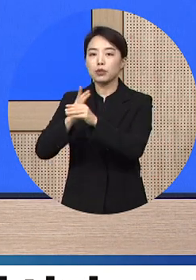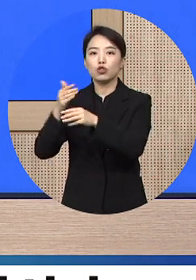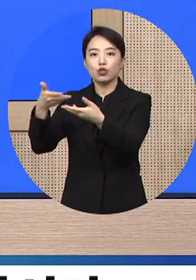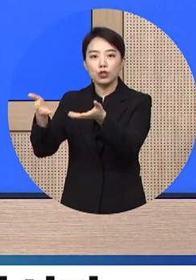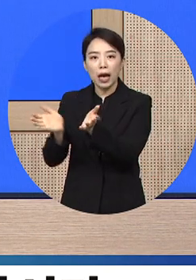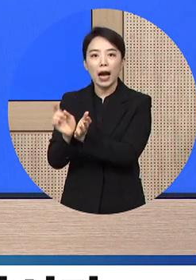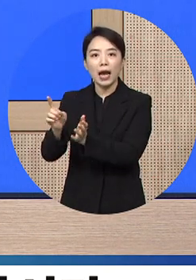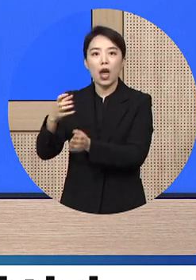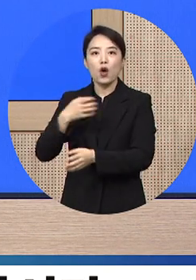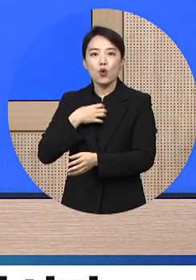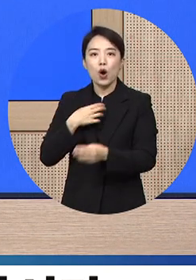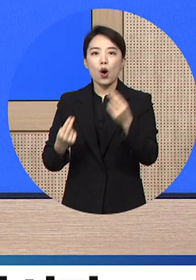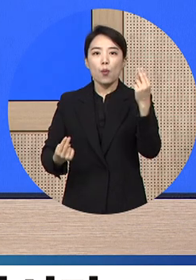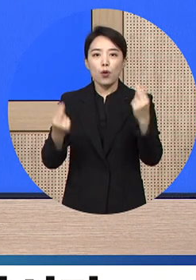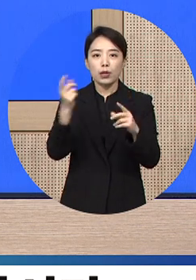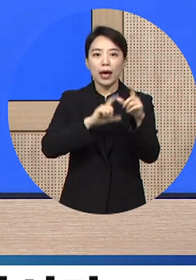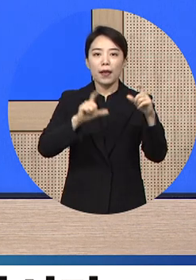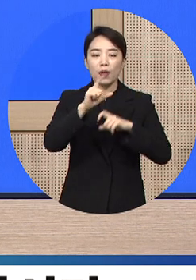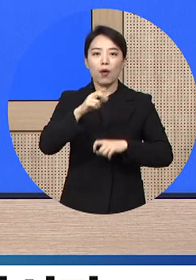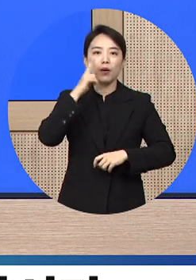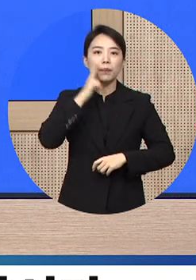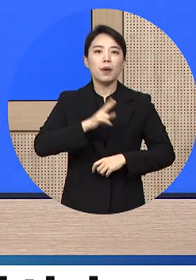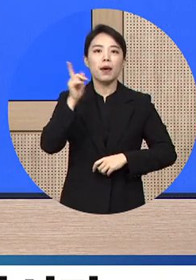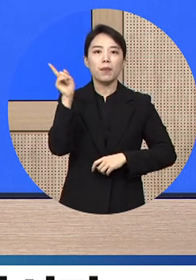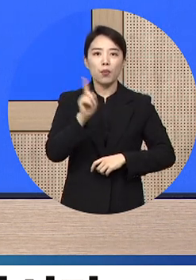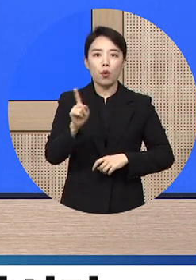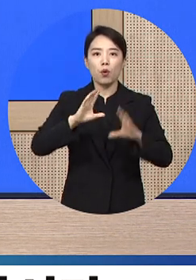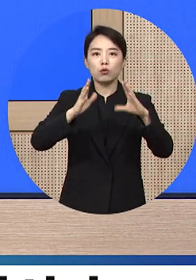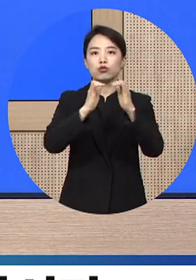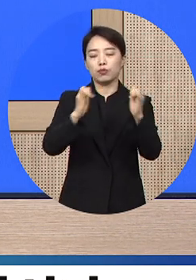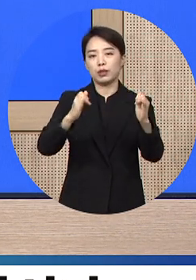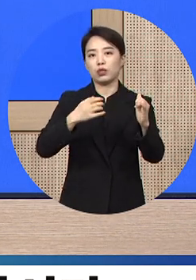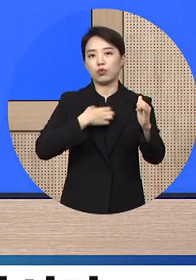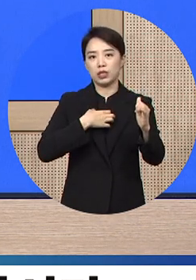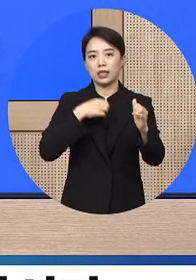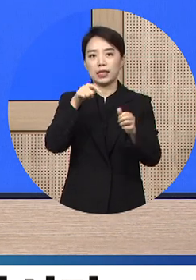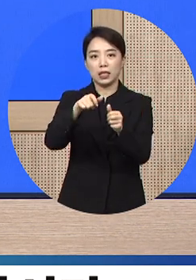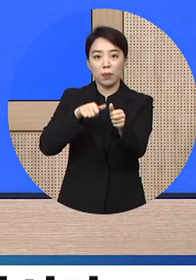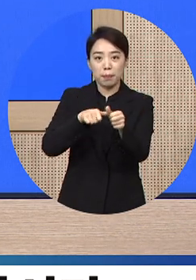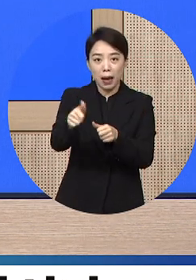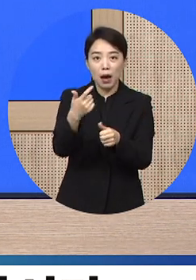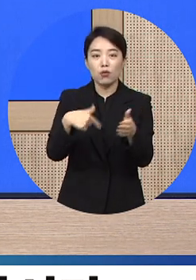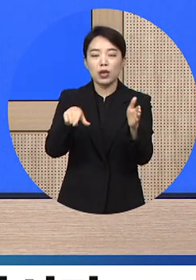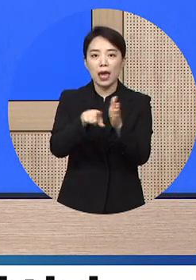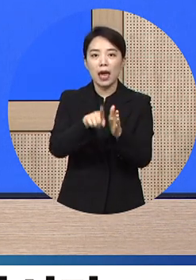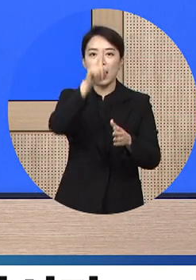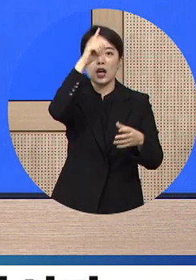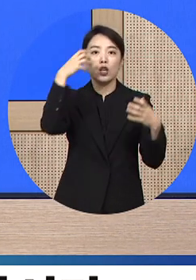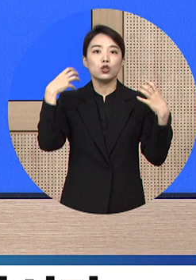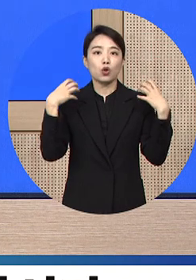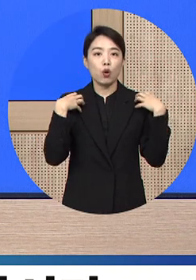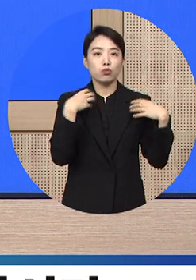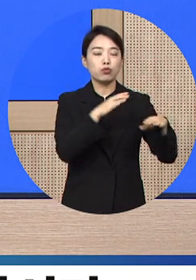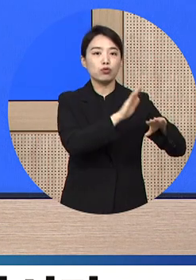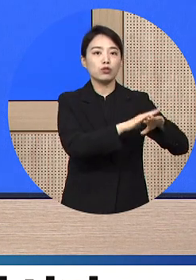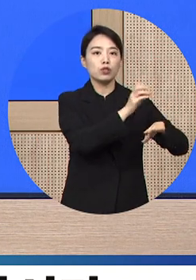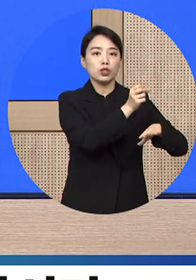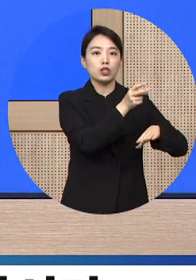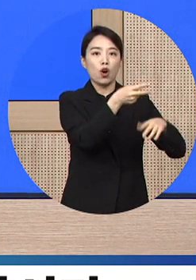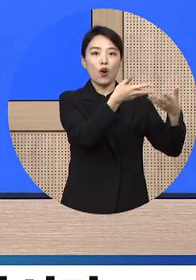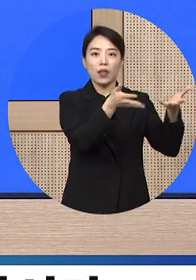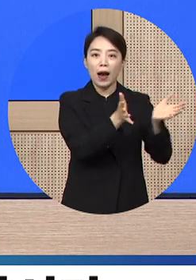더 심각한 것은 국민의 위기입니다. 이 위기를 극복하기 위해서 정부 여당과는